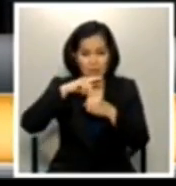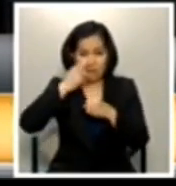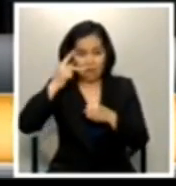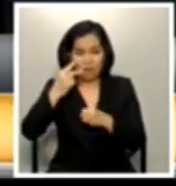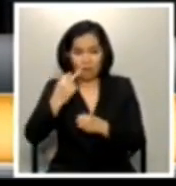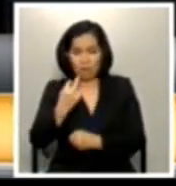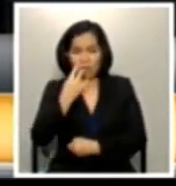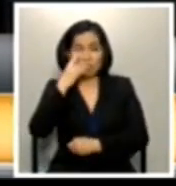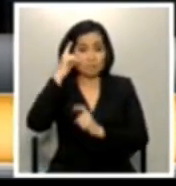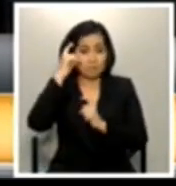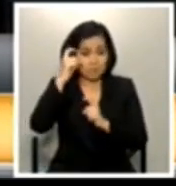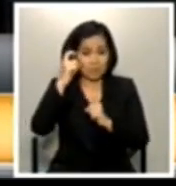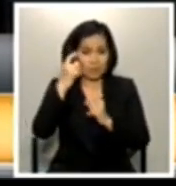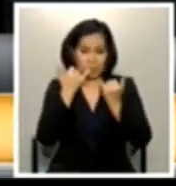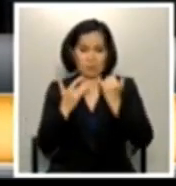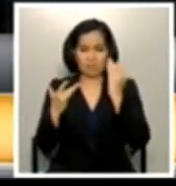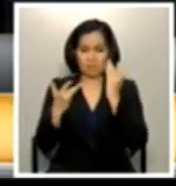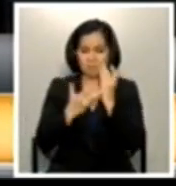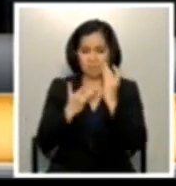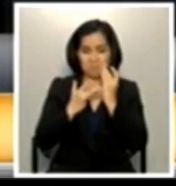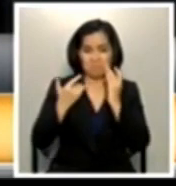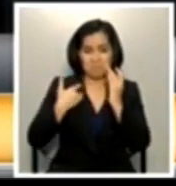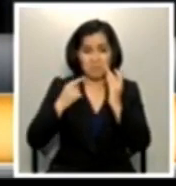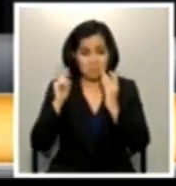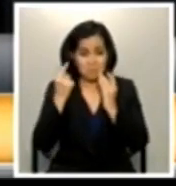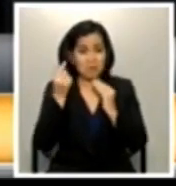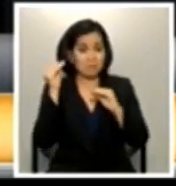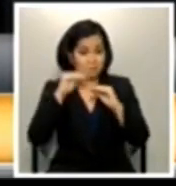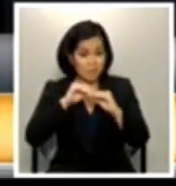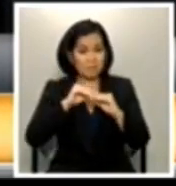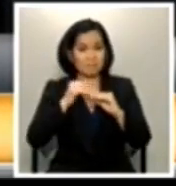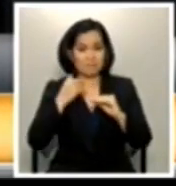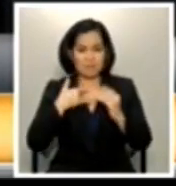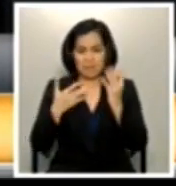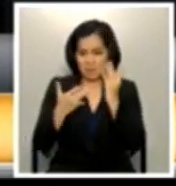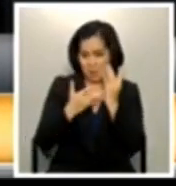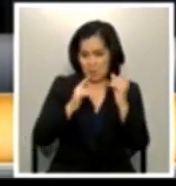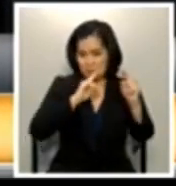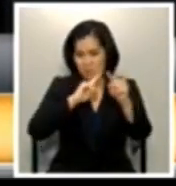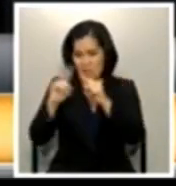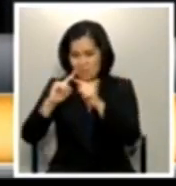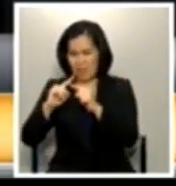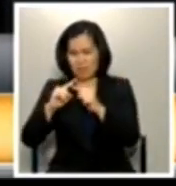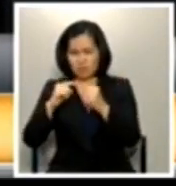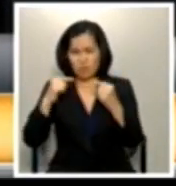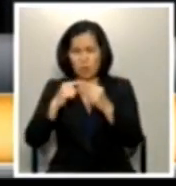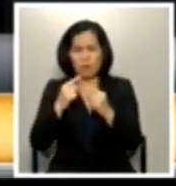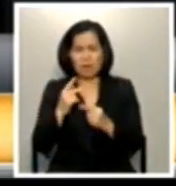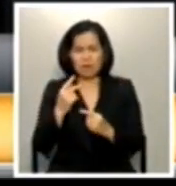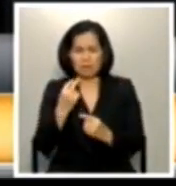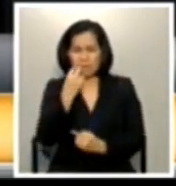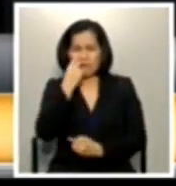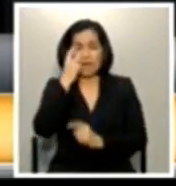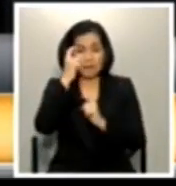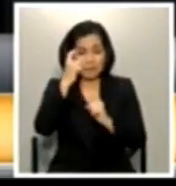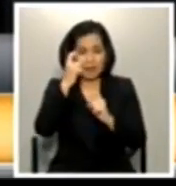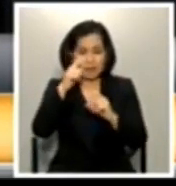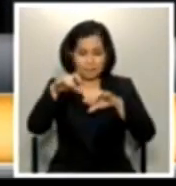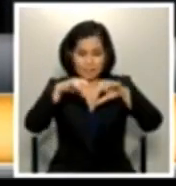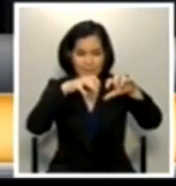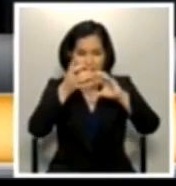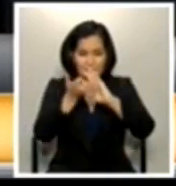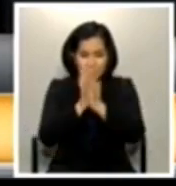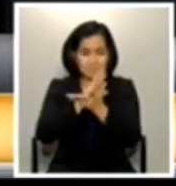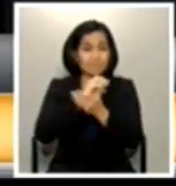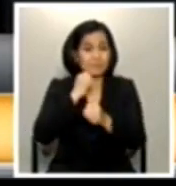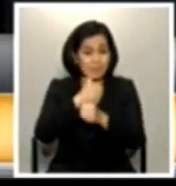ดออกไซด์ปัจจุบันนี้เทคโนโลยีนะครับเรามีฟิลเตอร์เรามีเทคโนโลยีในการกรองก๊าซพิษออกไปแต่แน่นอนในปฏิกิริยาสันด